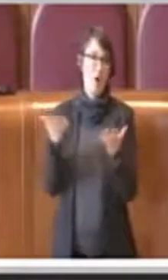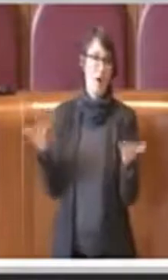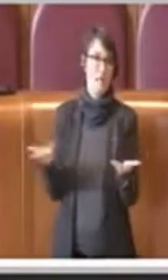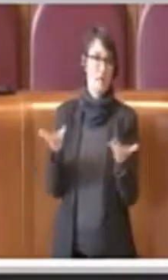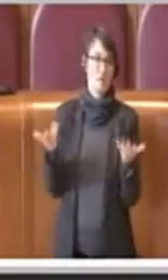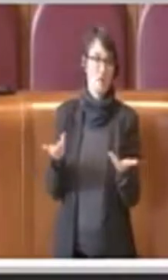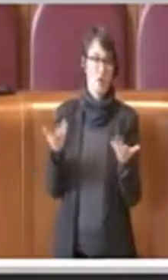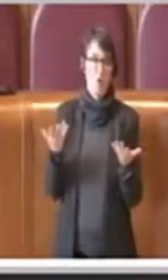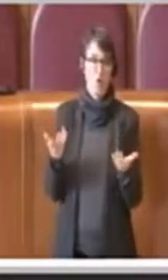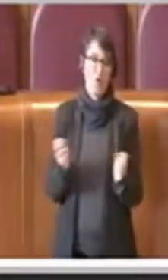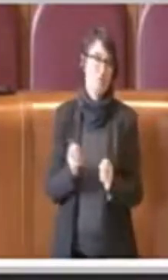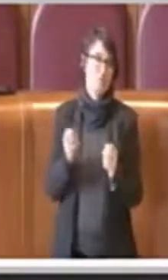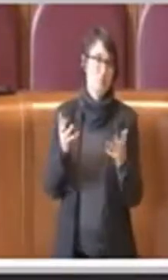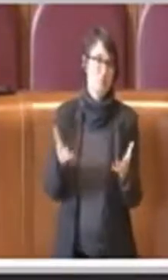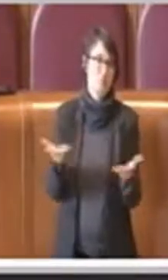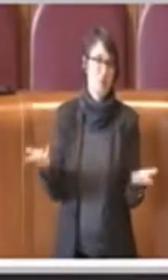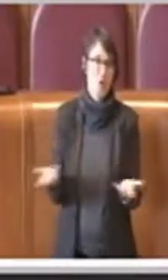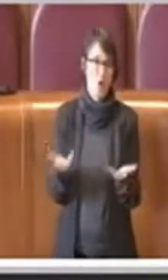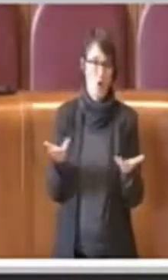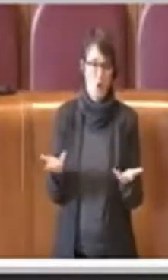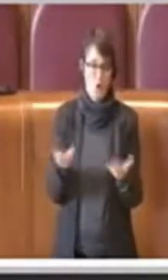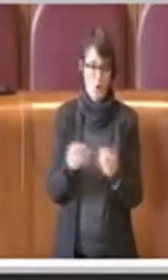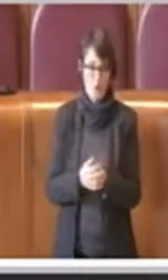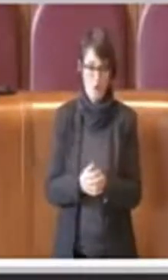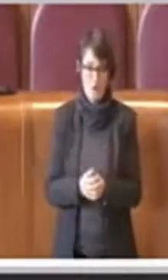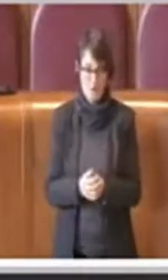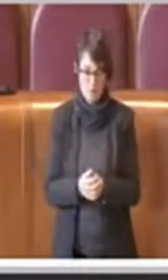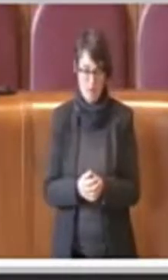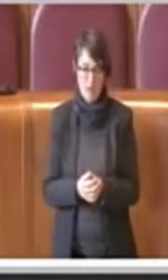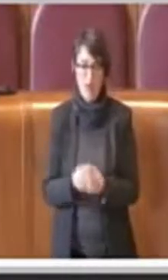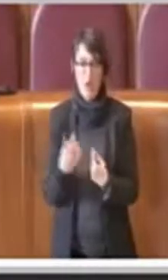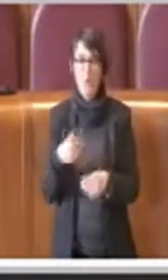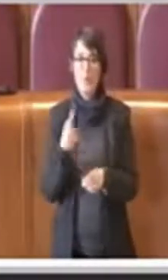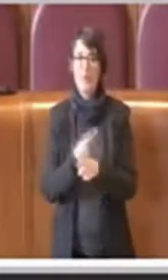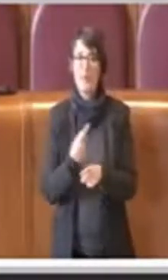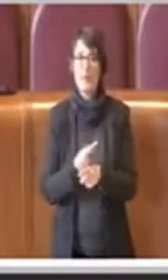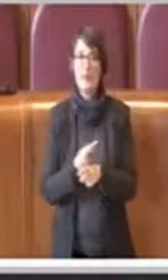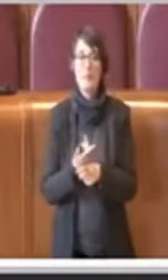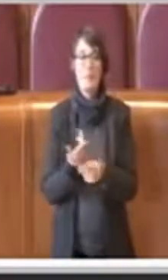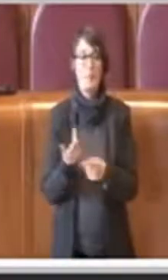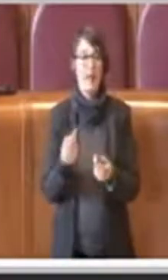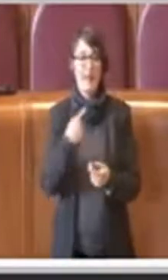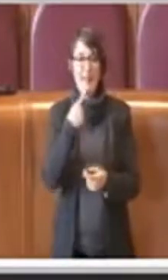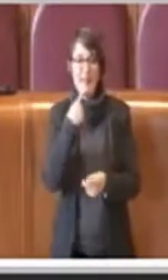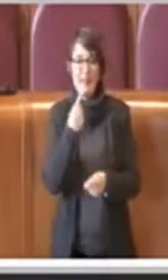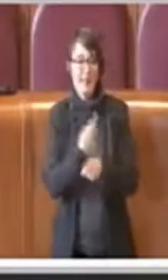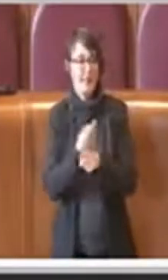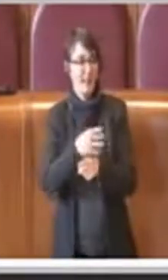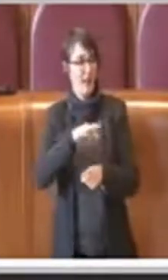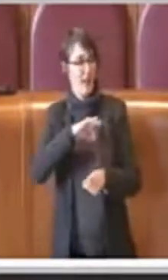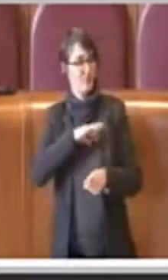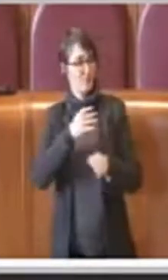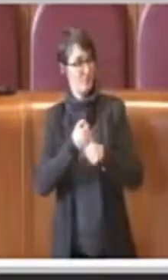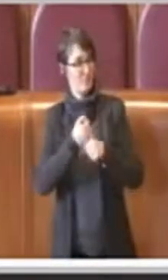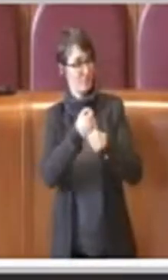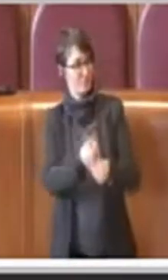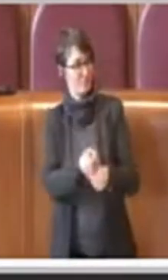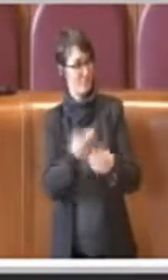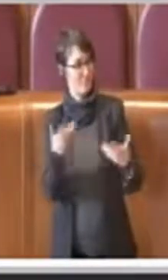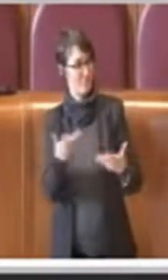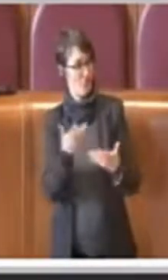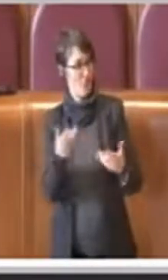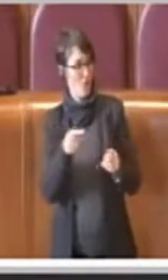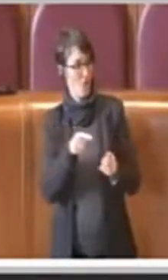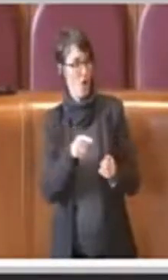la scelta di chi dovesse essere insignito di volta in volta di questi prestigiosi riconoscimenti, che